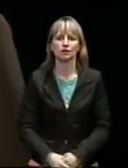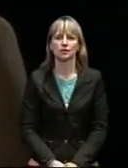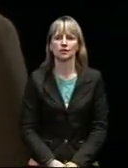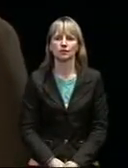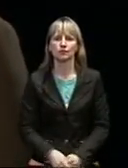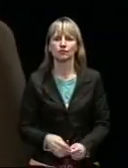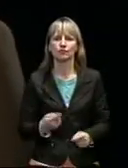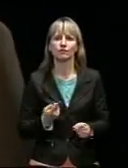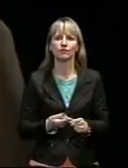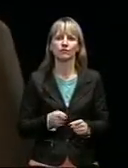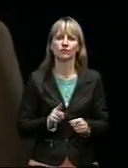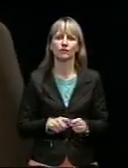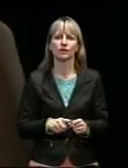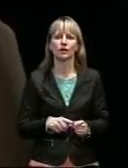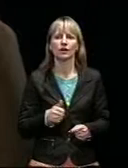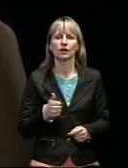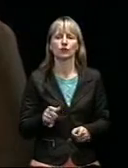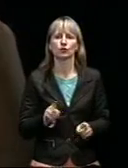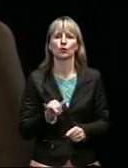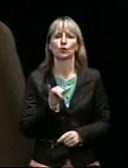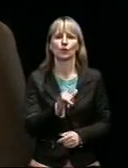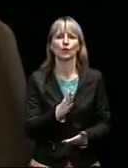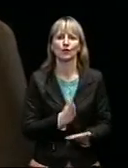Це ж хорошо, що у нього є